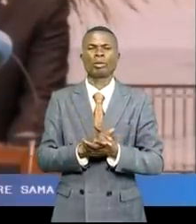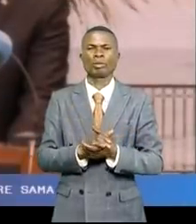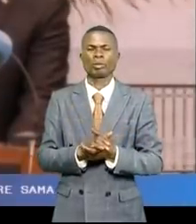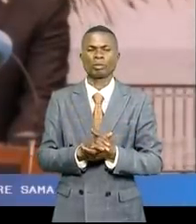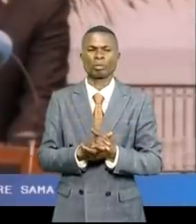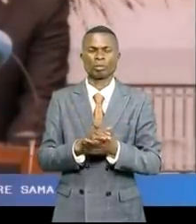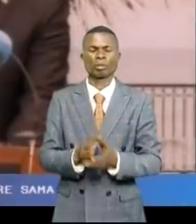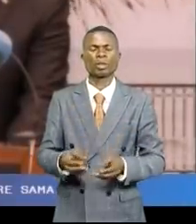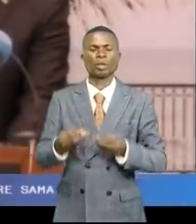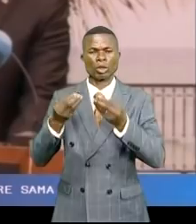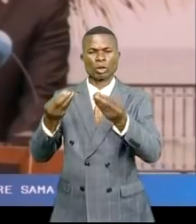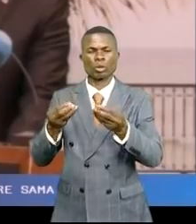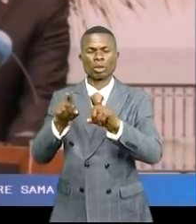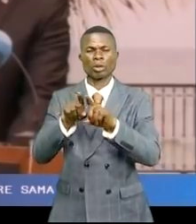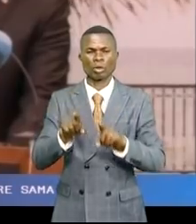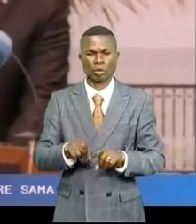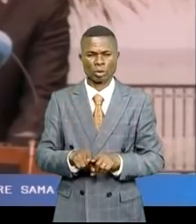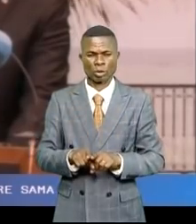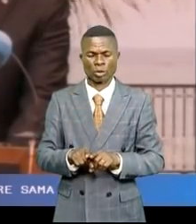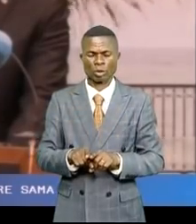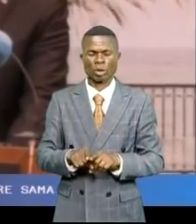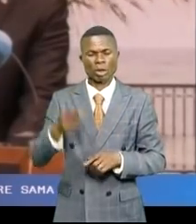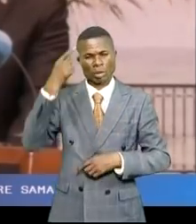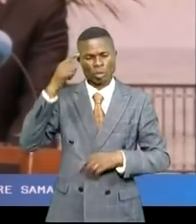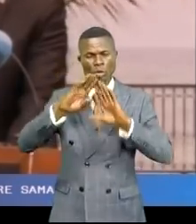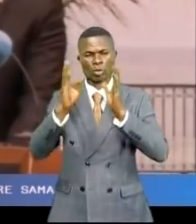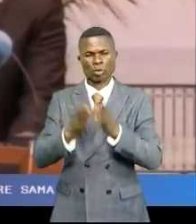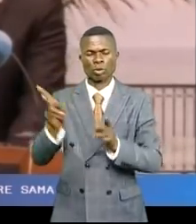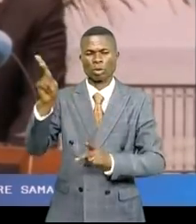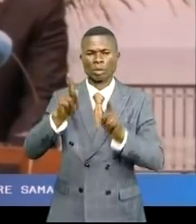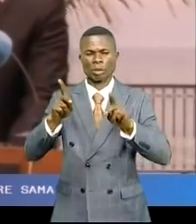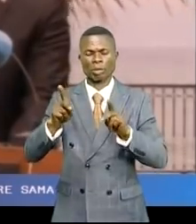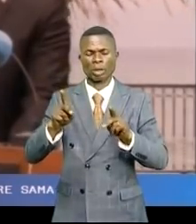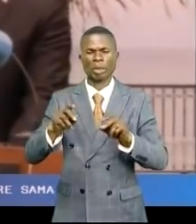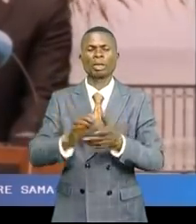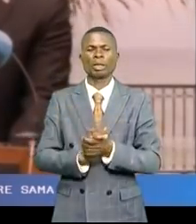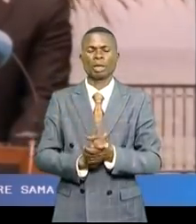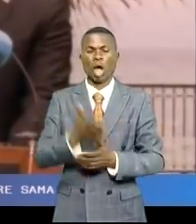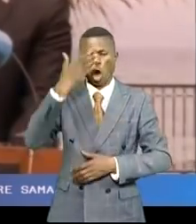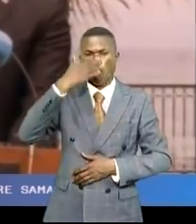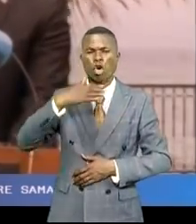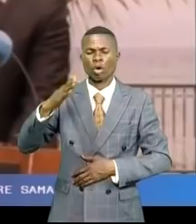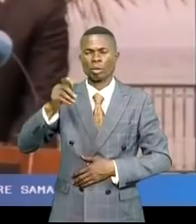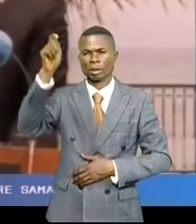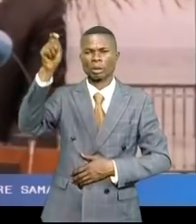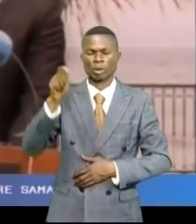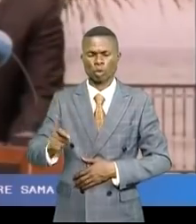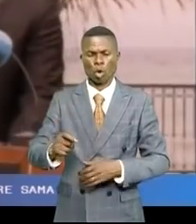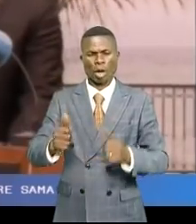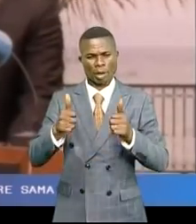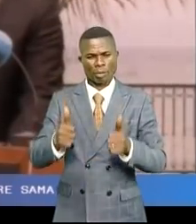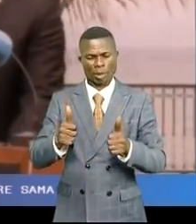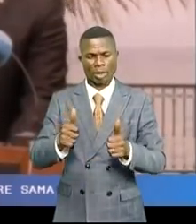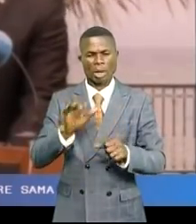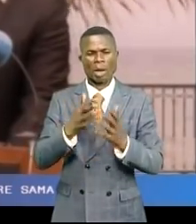mettra également à la disposition de la population un hôpital militaire mobile bien